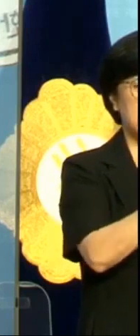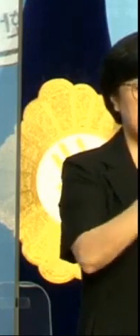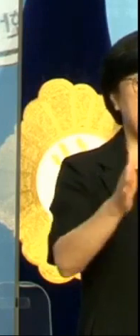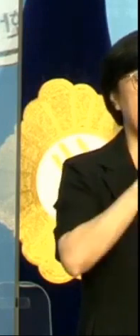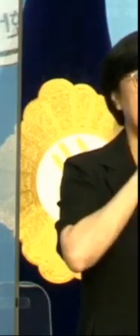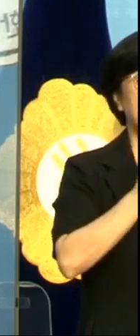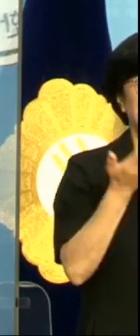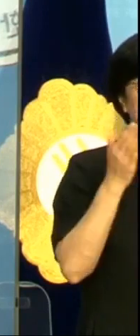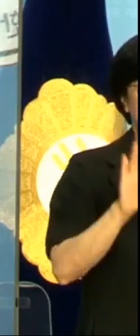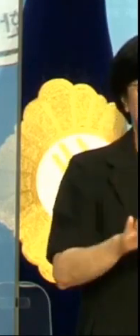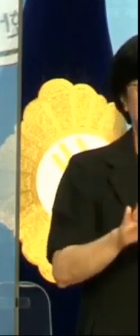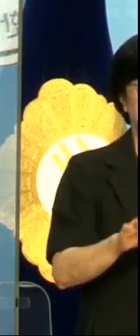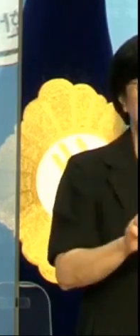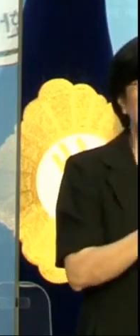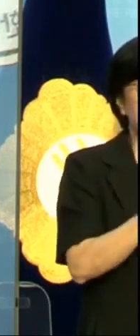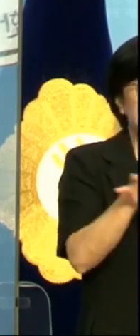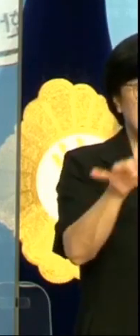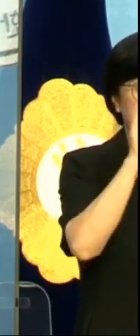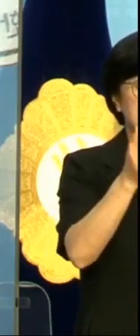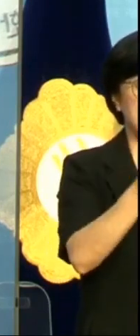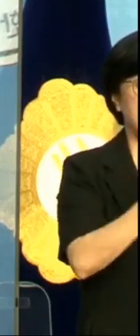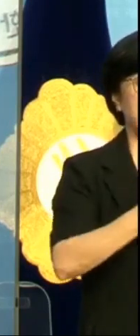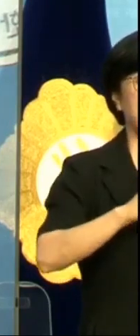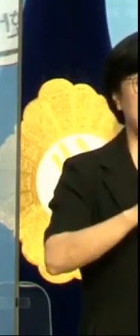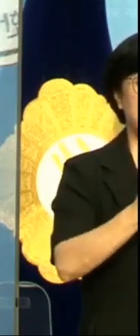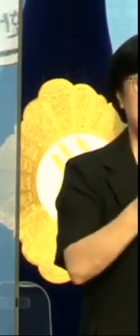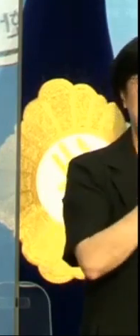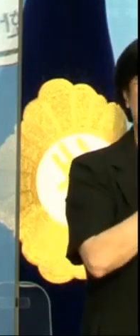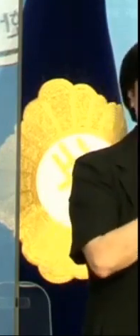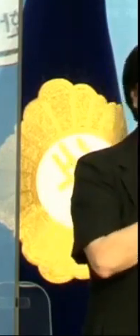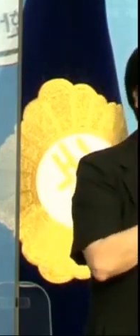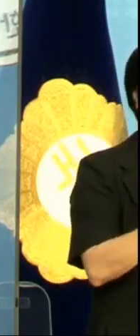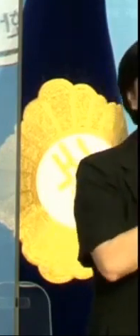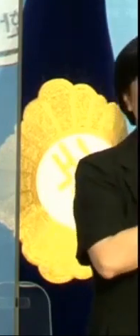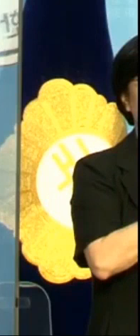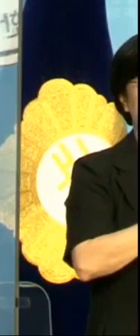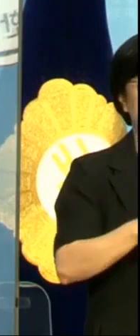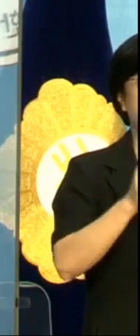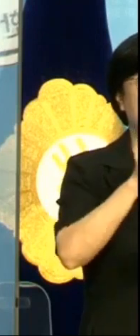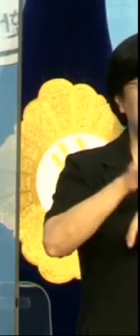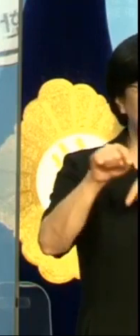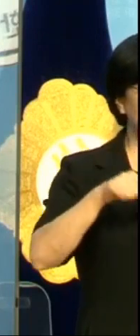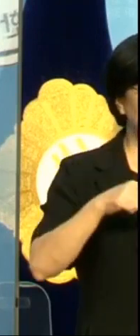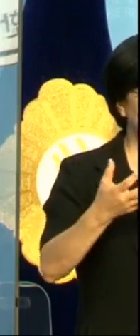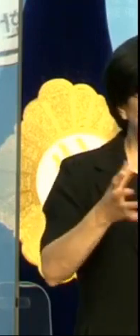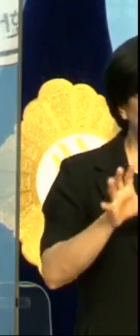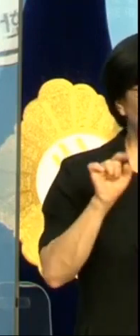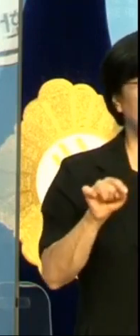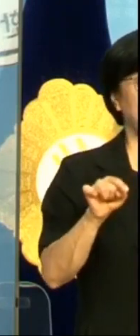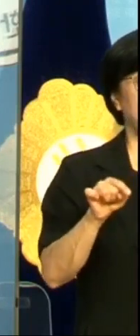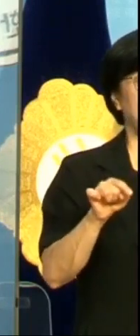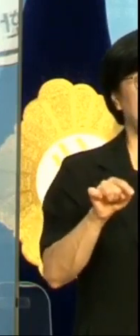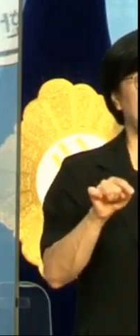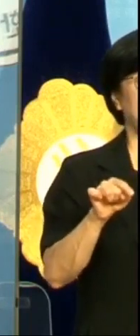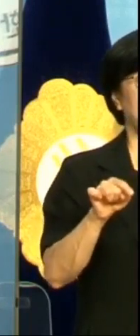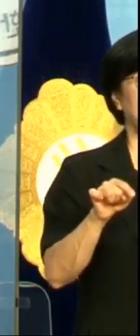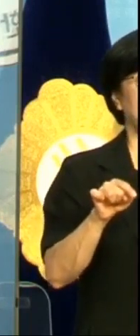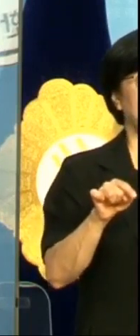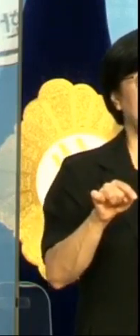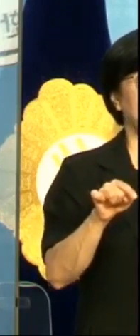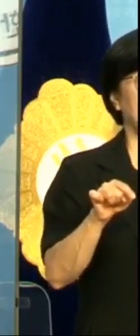썼음에도 불구하고 군산대 있습니다 국무총리실 또 행자부 이렇게 분산돼 있기 때문에 에 반 부패